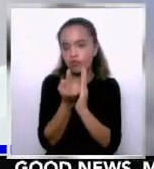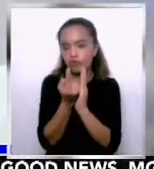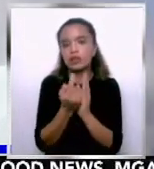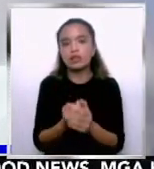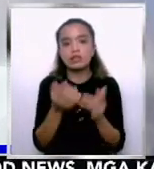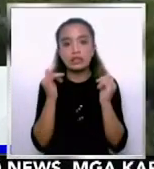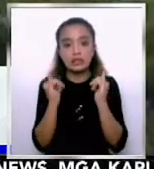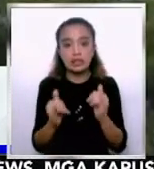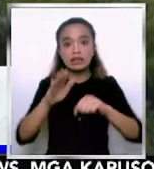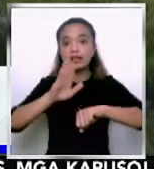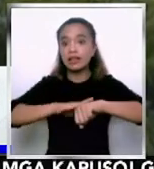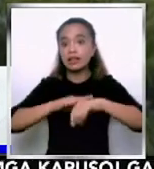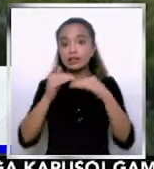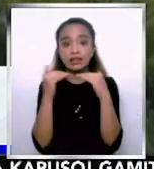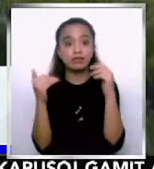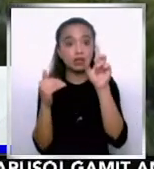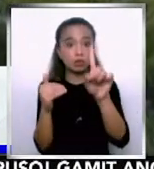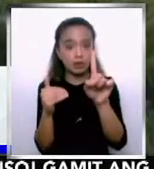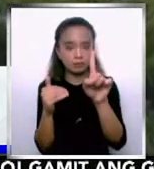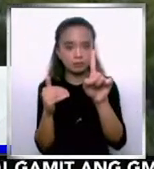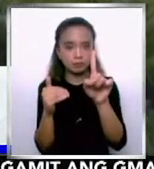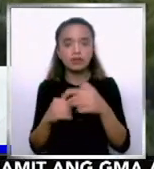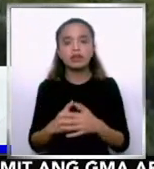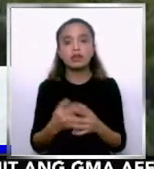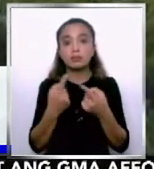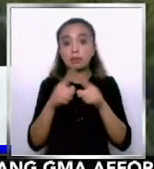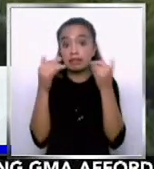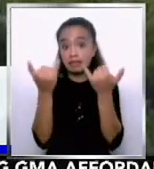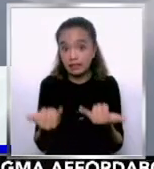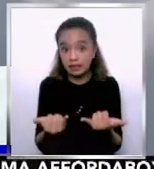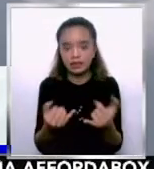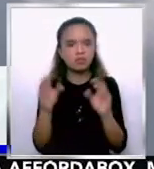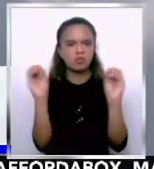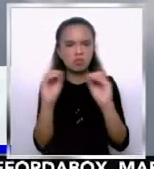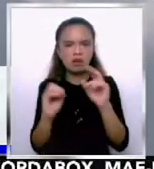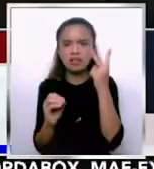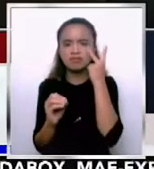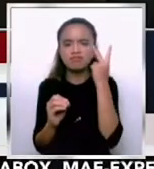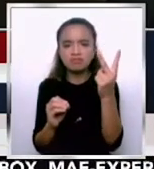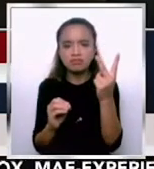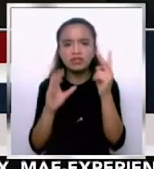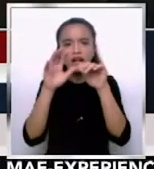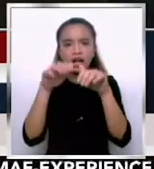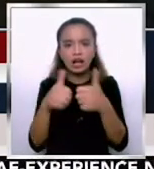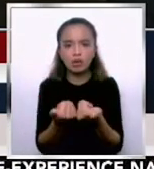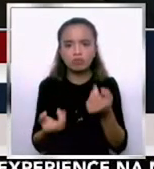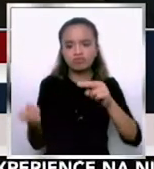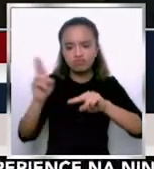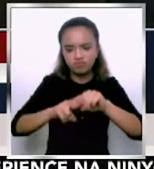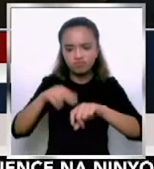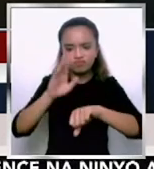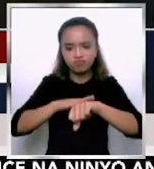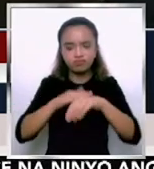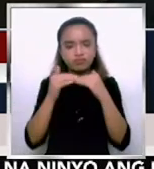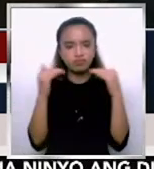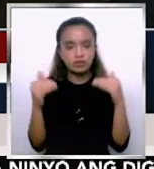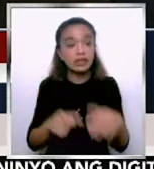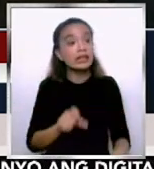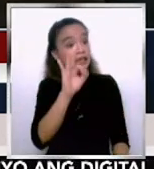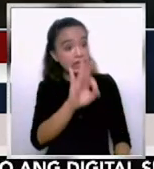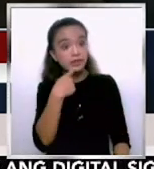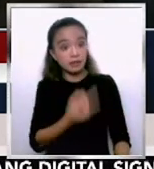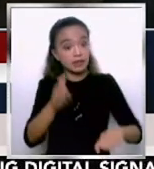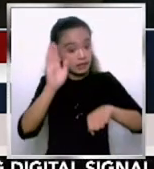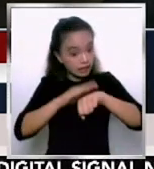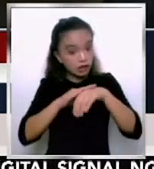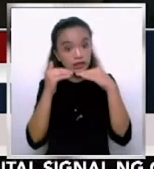alert level 1 ang bulkan at sa ngayon, wala pa raw nakikitang dahilan ng PIMBOG para itaas ito. Kapag nagsabi na tayo na alert level 2,